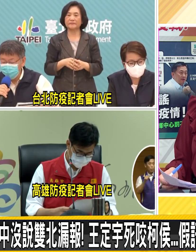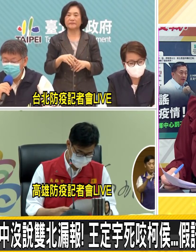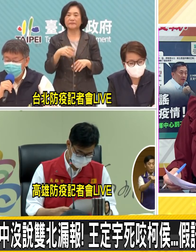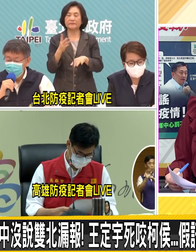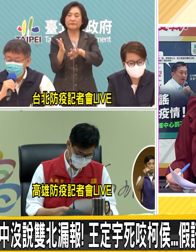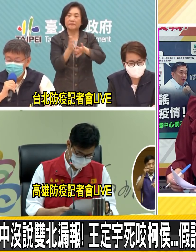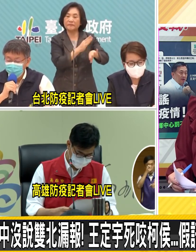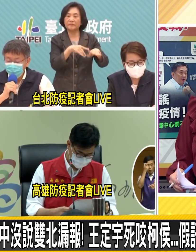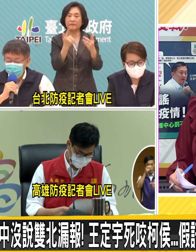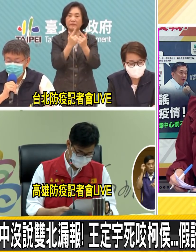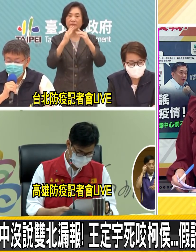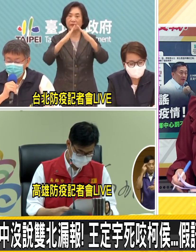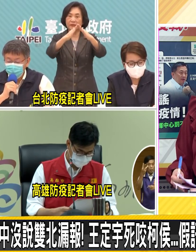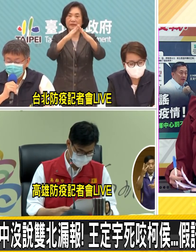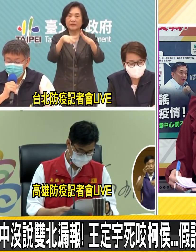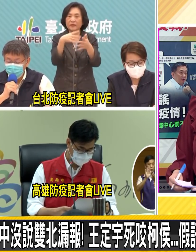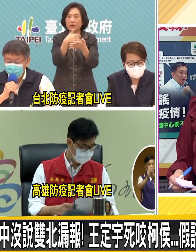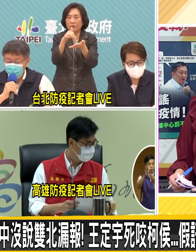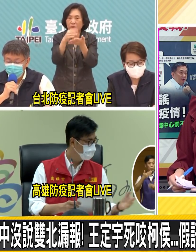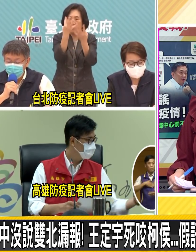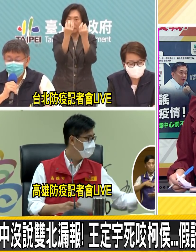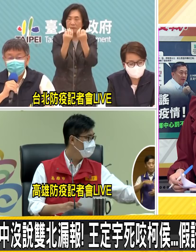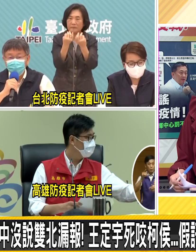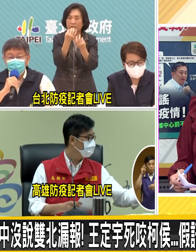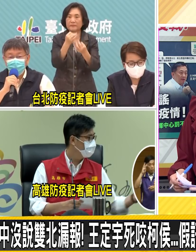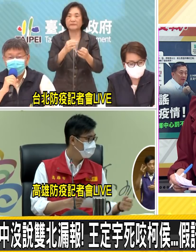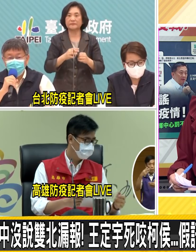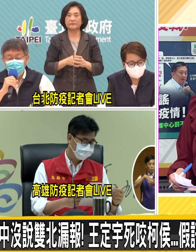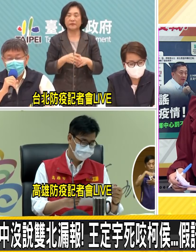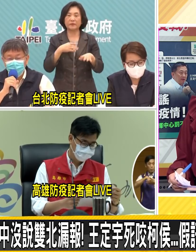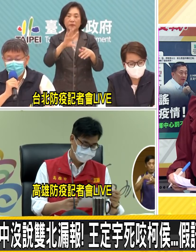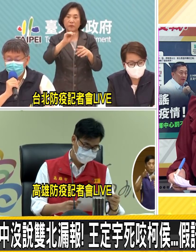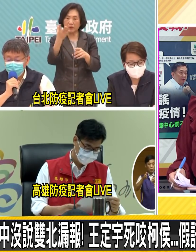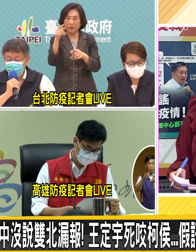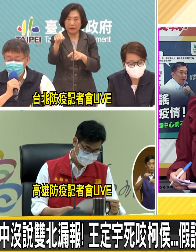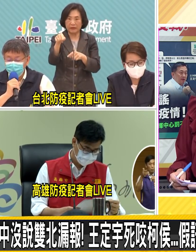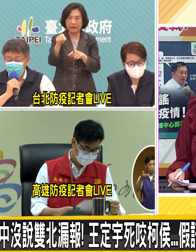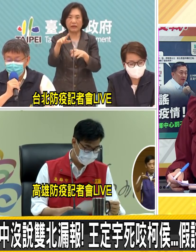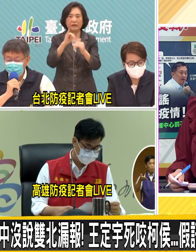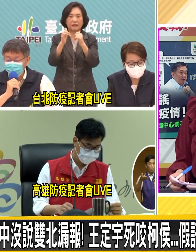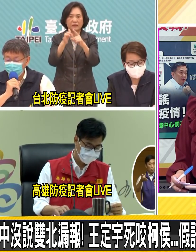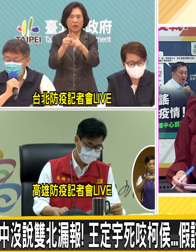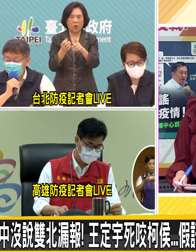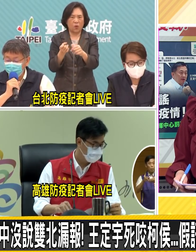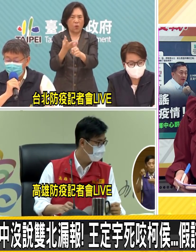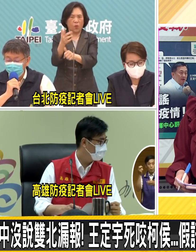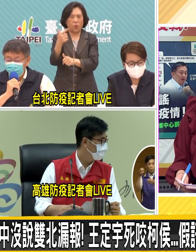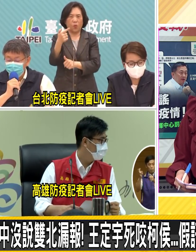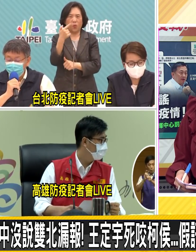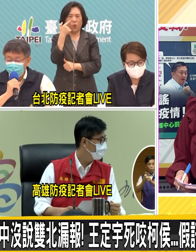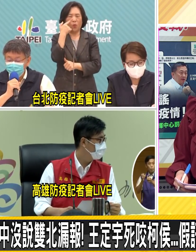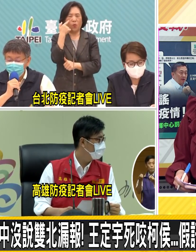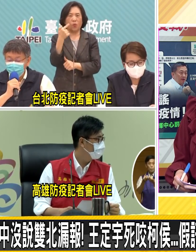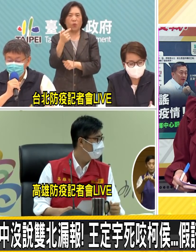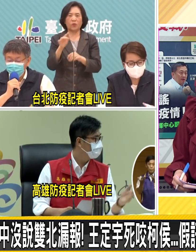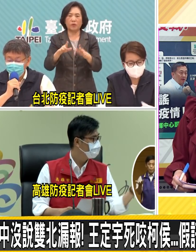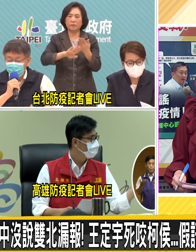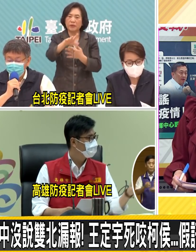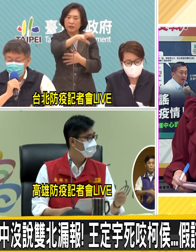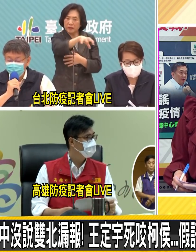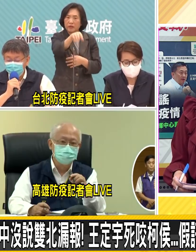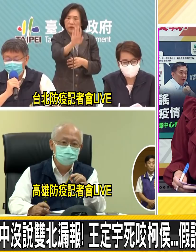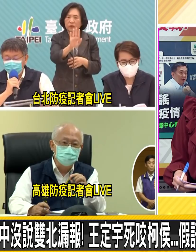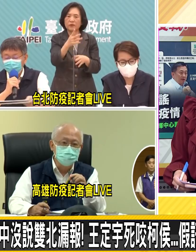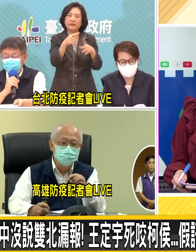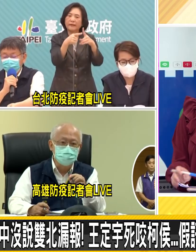回话是这样回啊，他说我们疫情的防治跟努力呢，是要靠中央跟地方一起合作。你知道你为什么不直接讲？